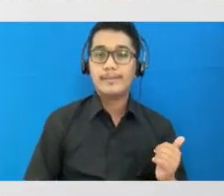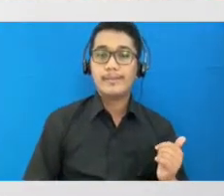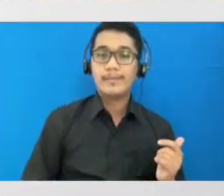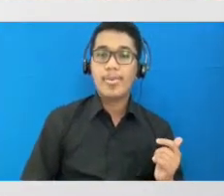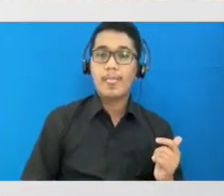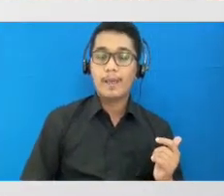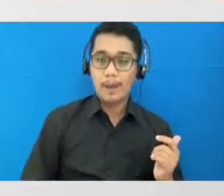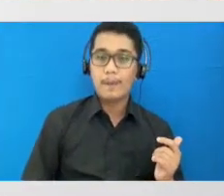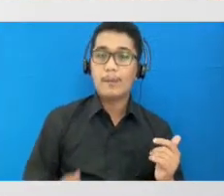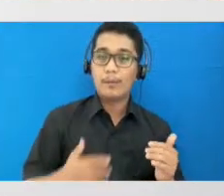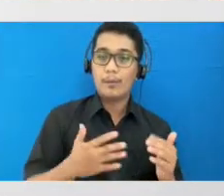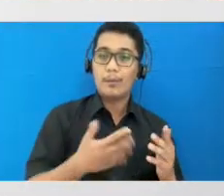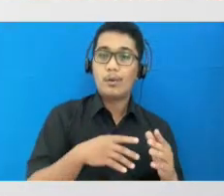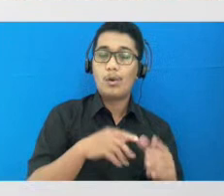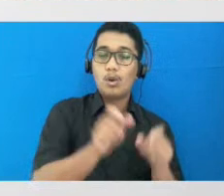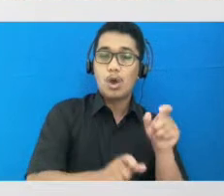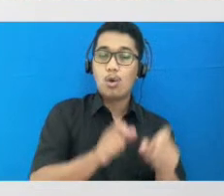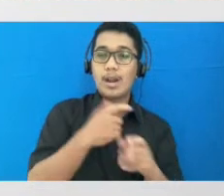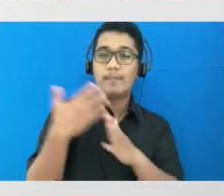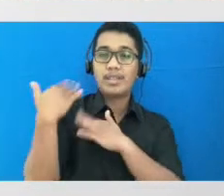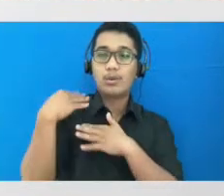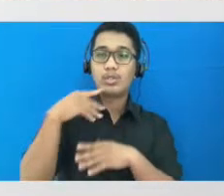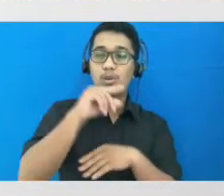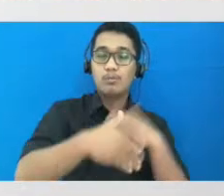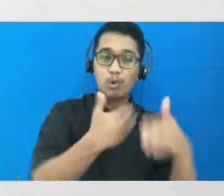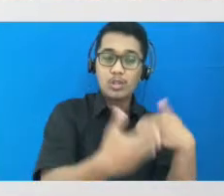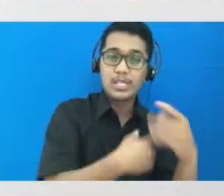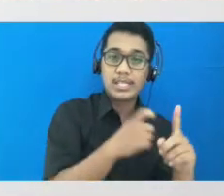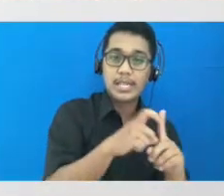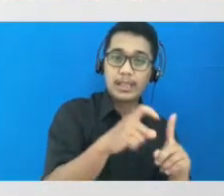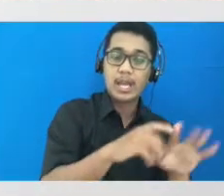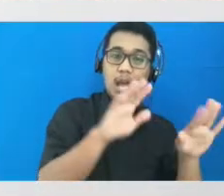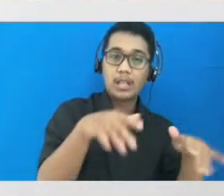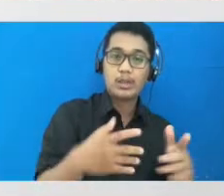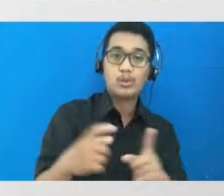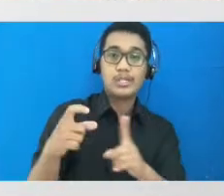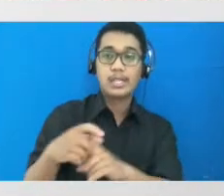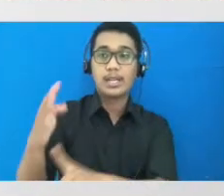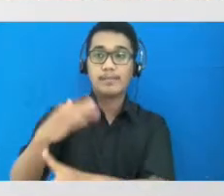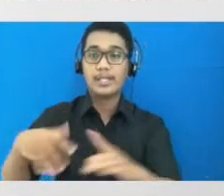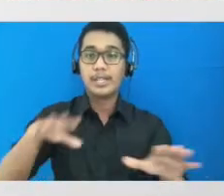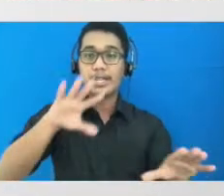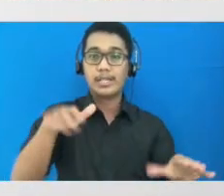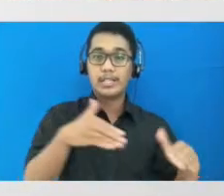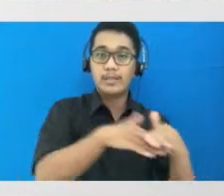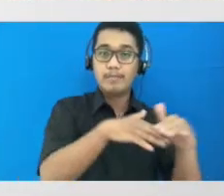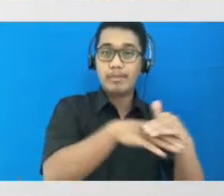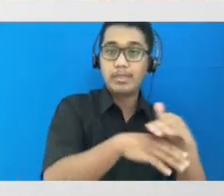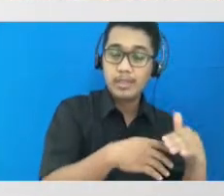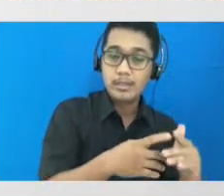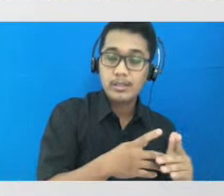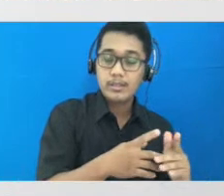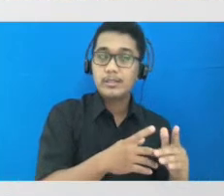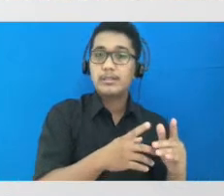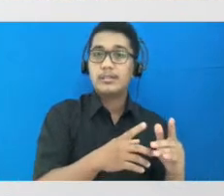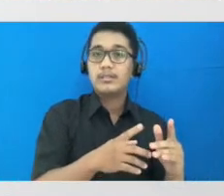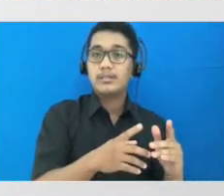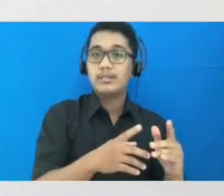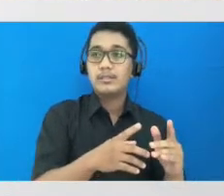para pemproses data, para pemilik platform online yang menyimpan data-data masyarakat itu tidak